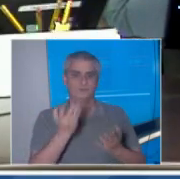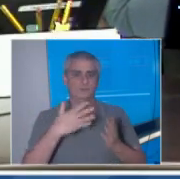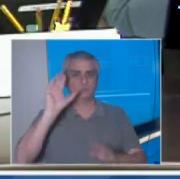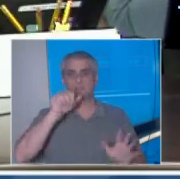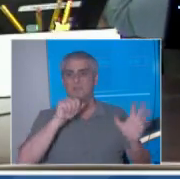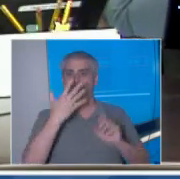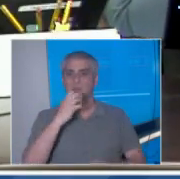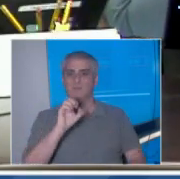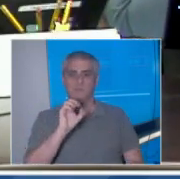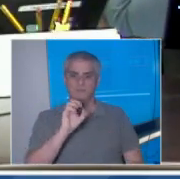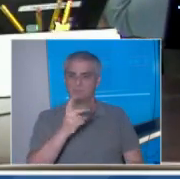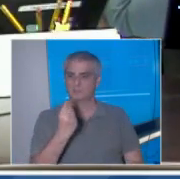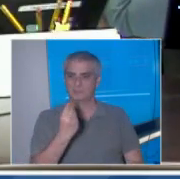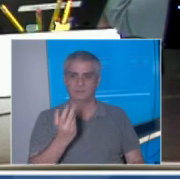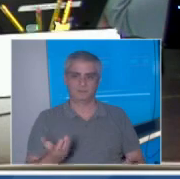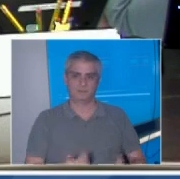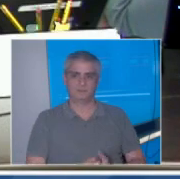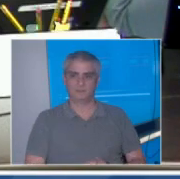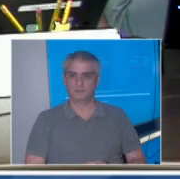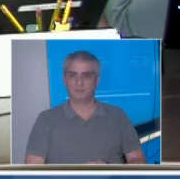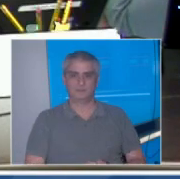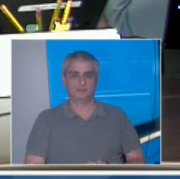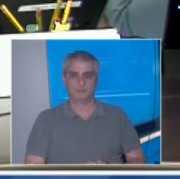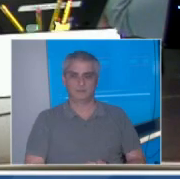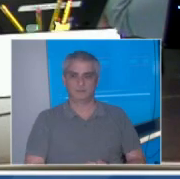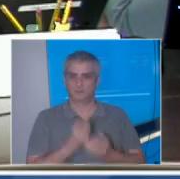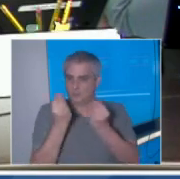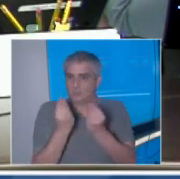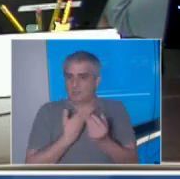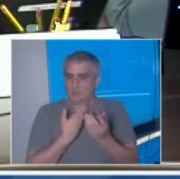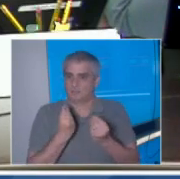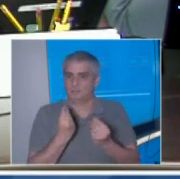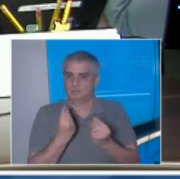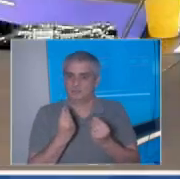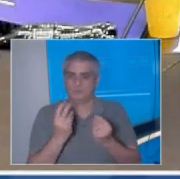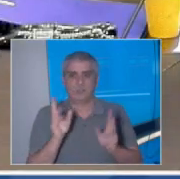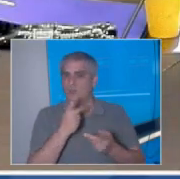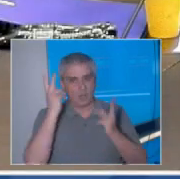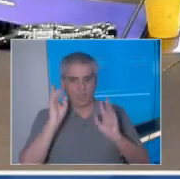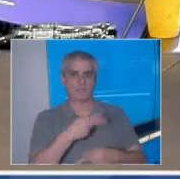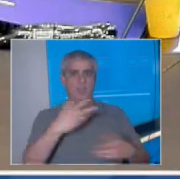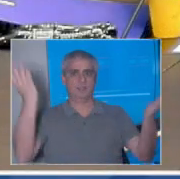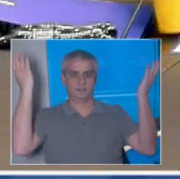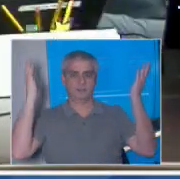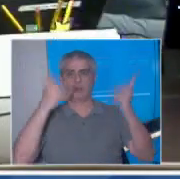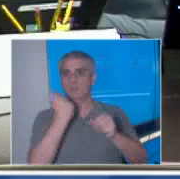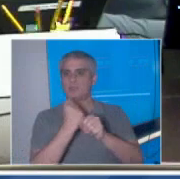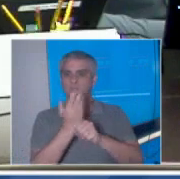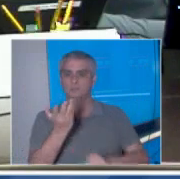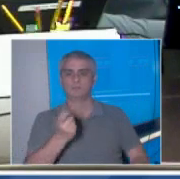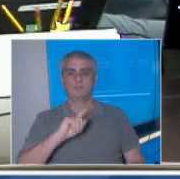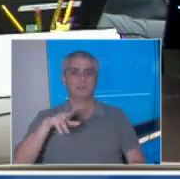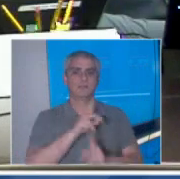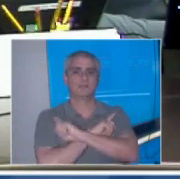מספר 650. אני לא, אנחנו רוצים לעקוב אחרי זה. להיות, שנייה. זה לא ייתכן. זה לא ייתכן. זה לא ייתכן מה שאתה עושה. מי